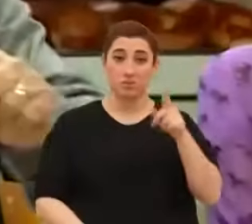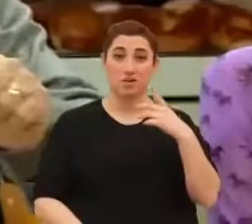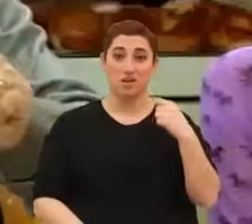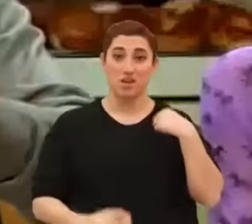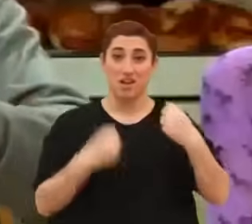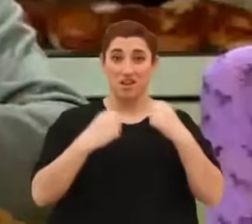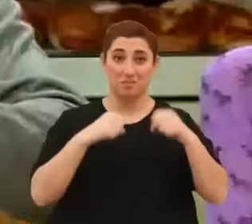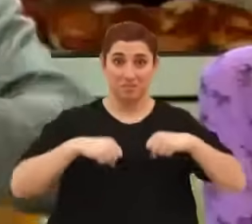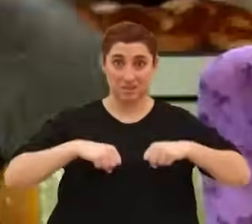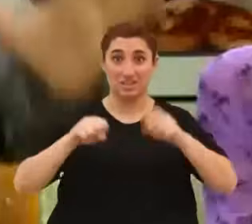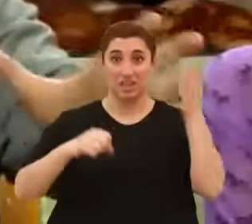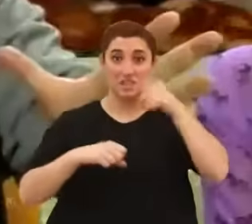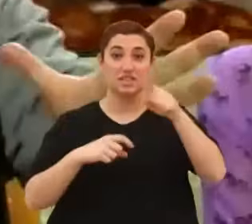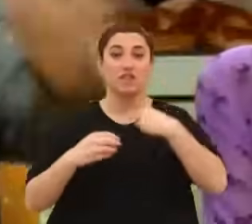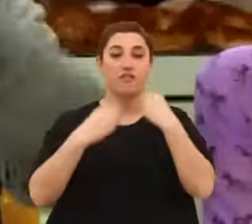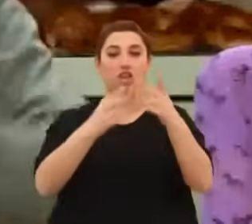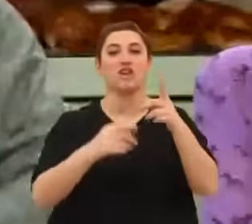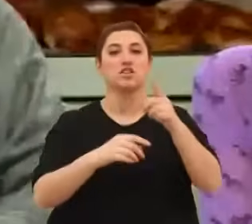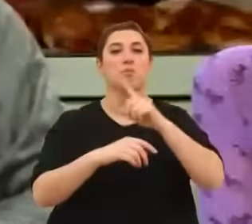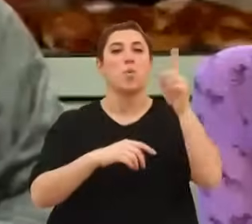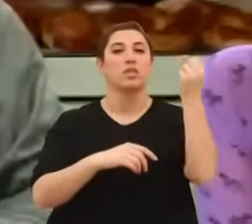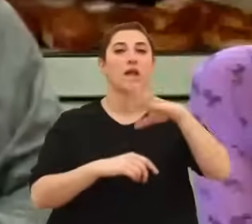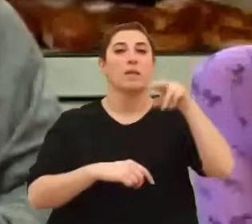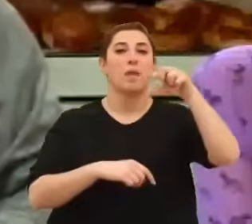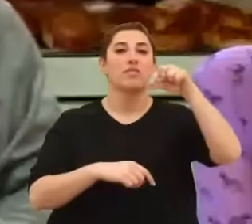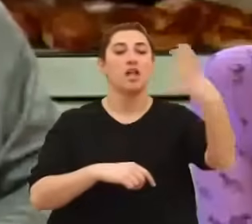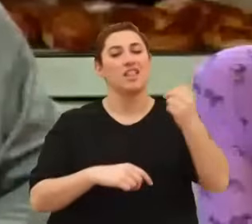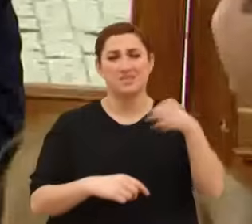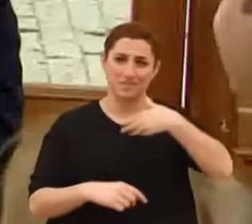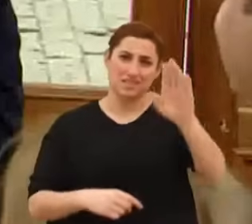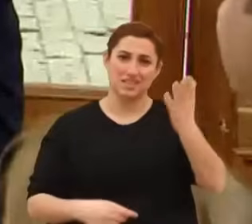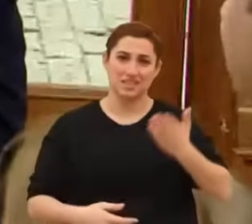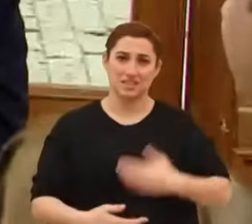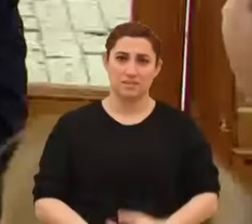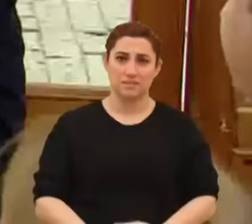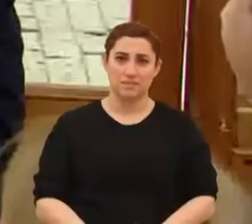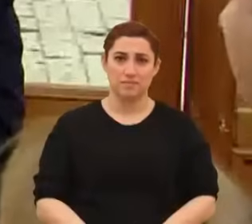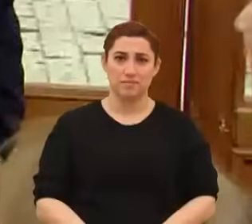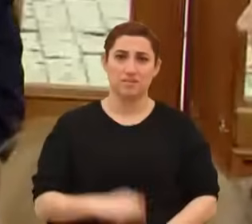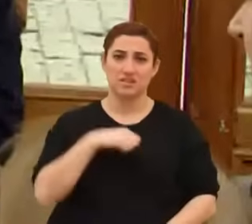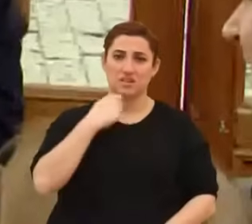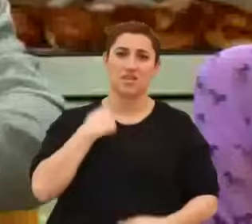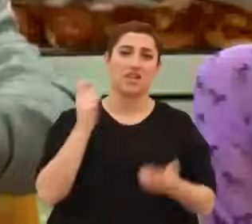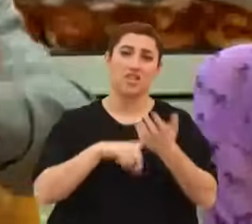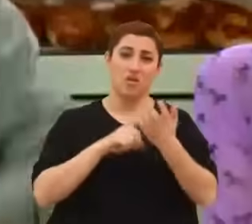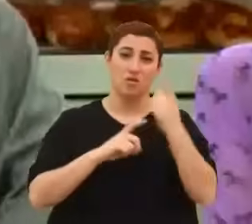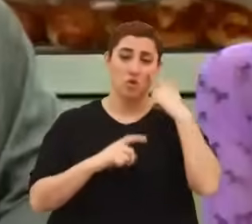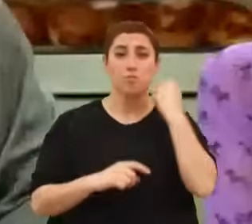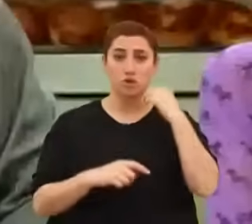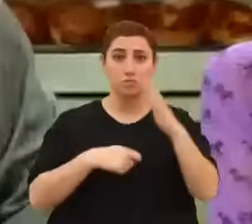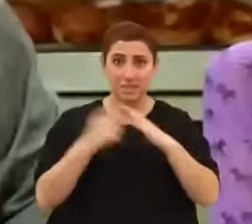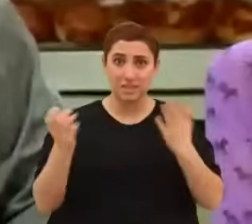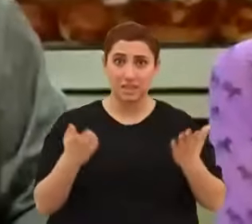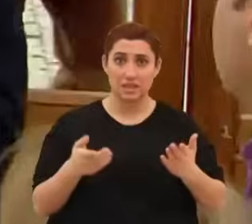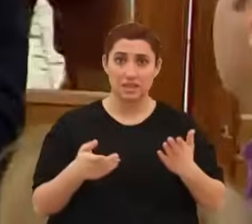bir Sinan şeysi geçse, bu seni vereceğim, 10 tane mandal alacağım. Gıdır lan! Hayret bir şey, tavuk şeysine bu borç mu silinirmiş